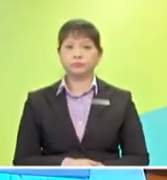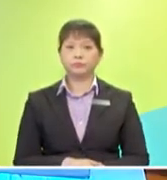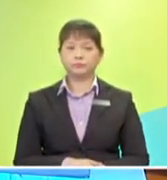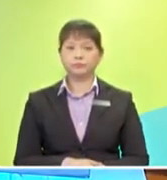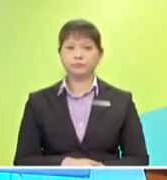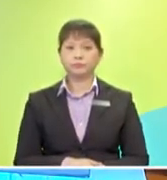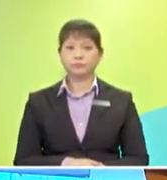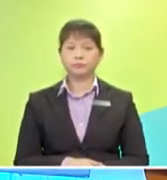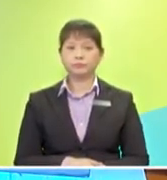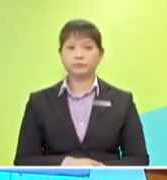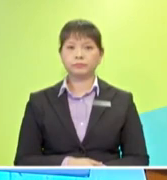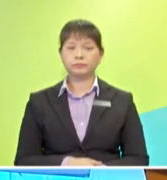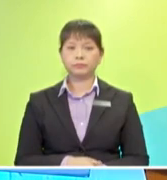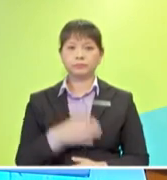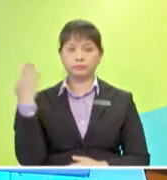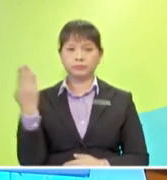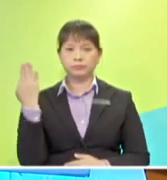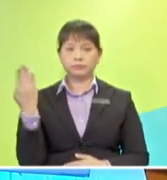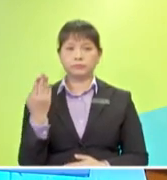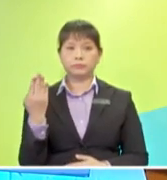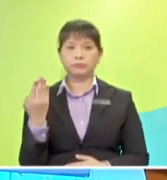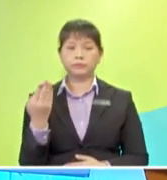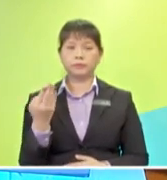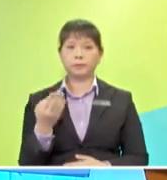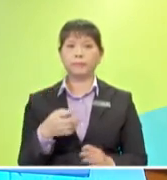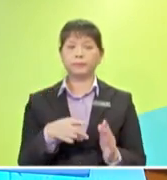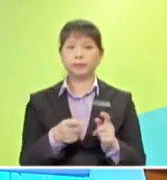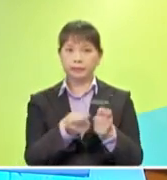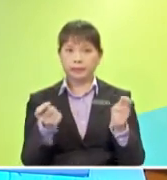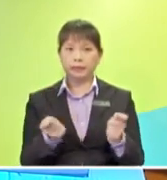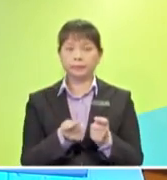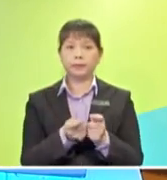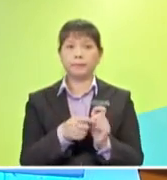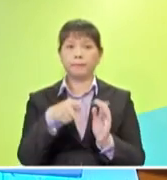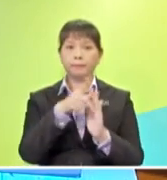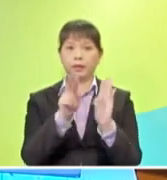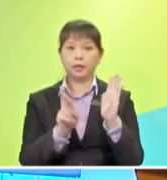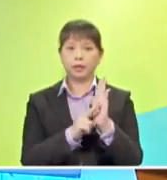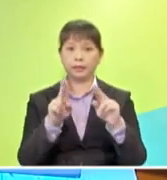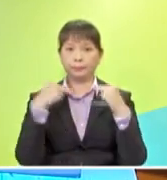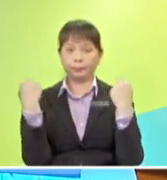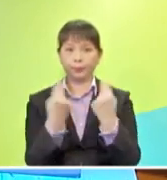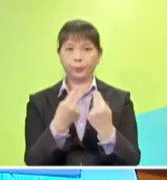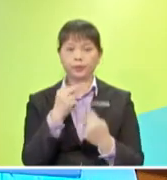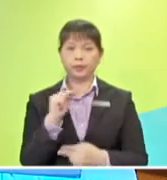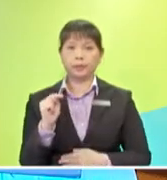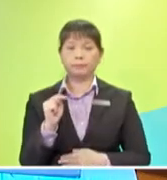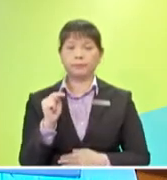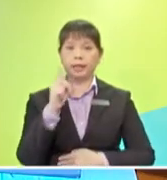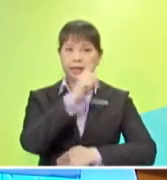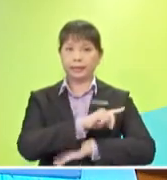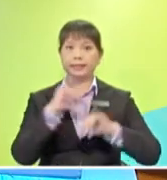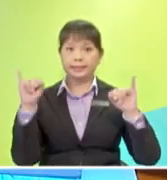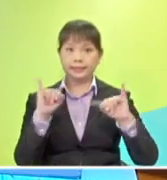kebiasaan dataran penipuan ini hari Senin ataupun Kalau sekolah permulaan kita akan berkumpul ke sana hari pertama